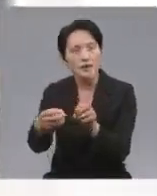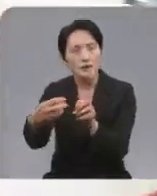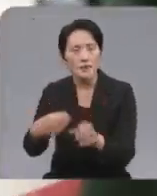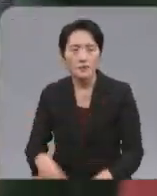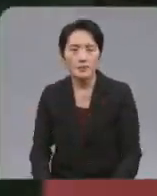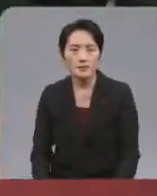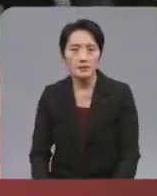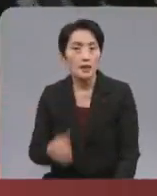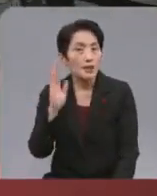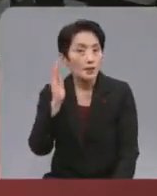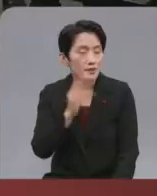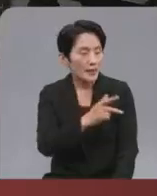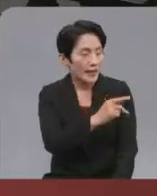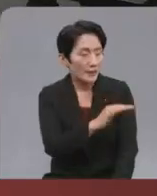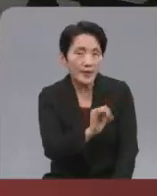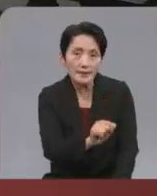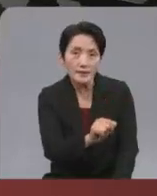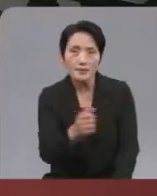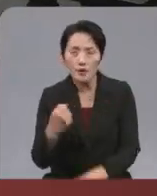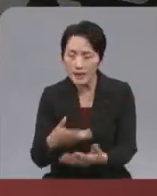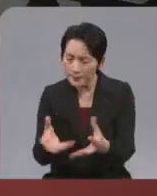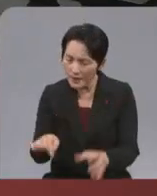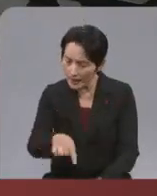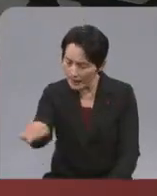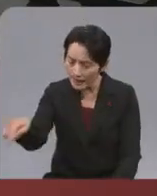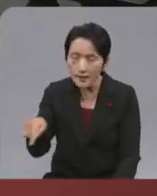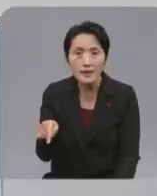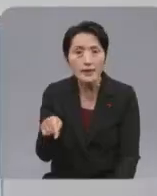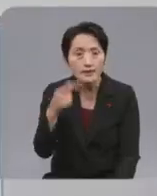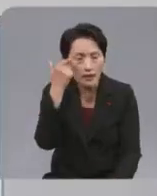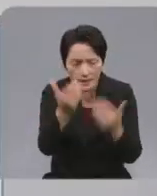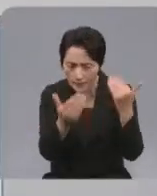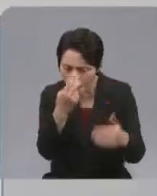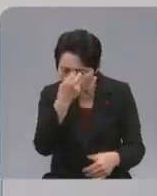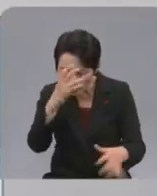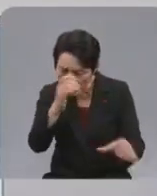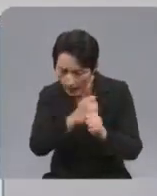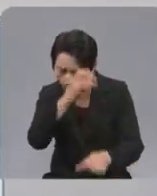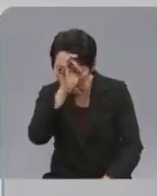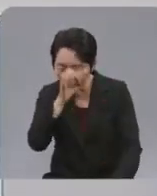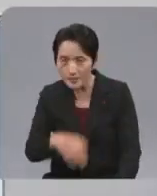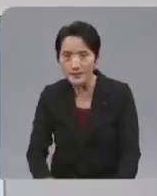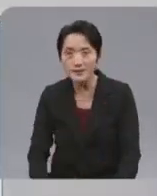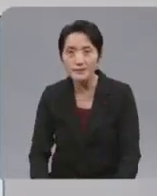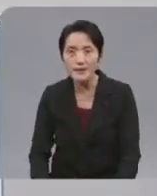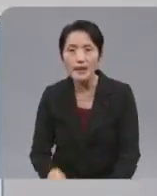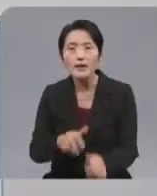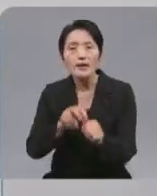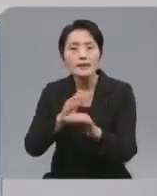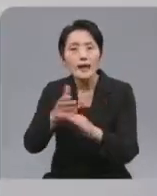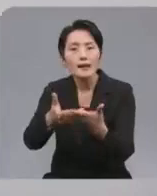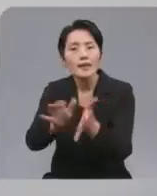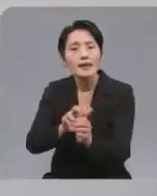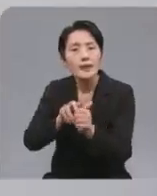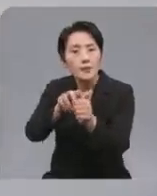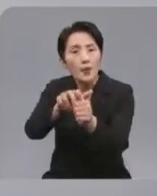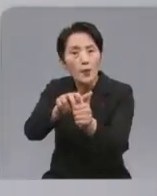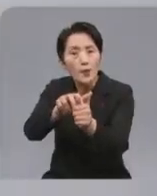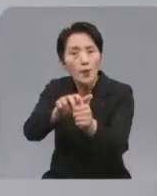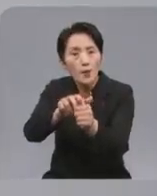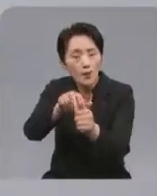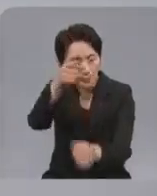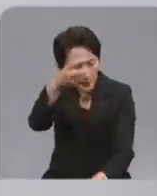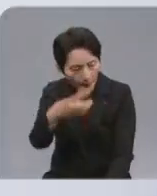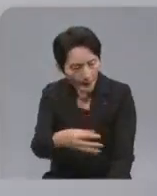в лидеры правящей партии общенациональный съезд партии сила народа на котором пройдут выборы